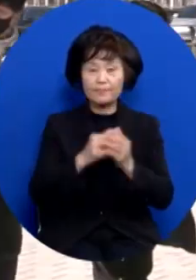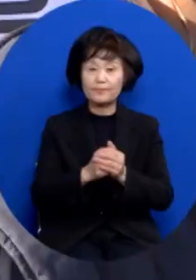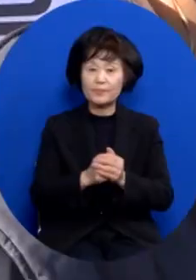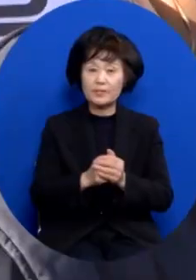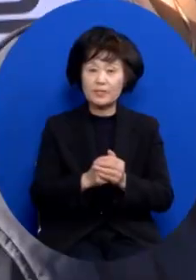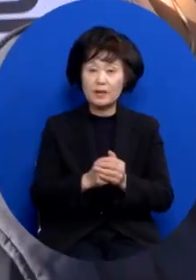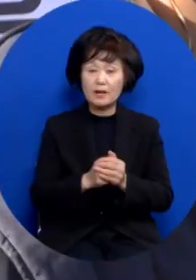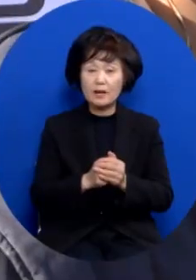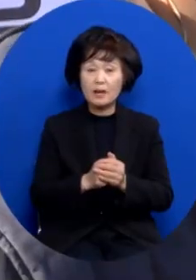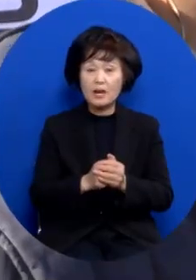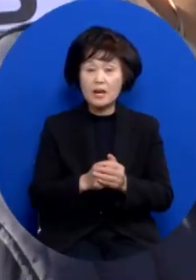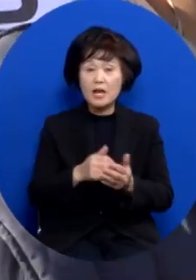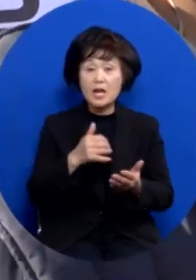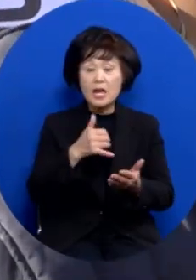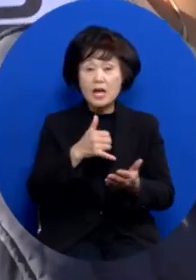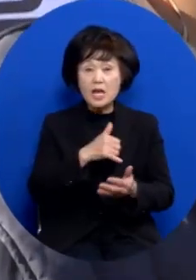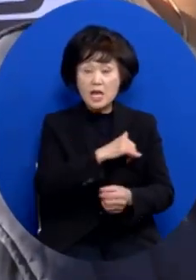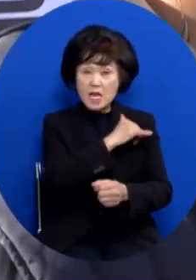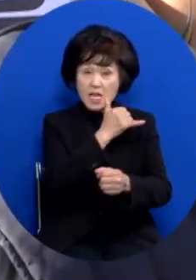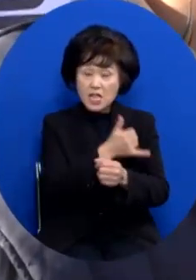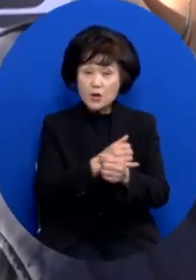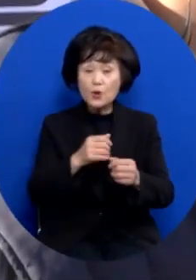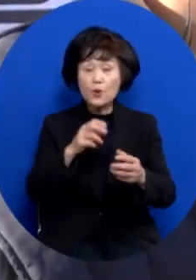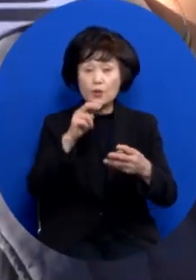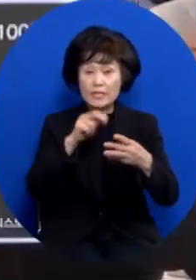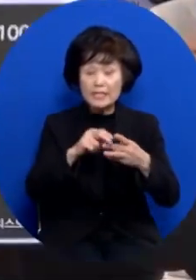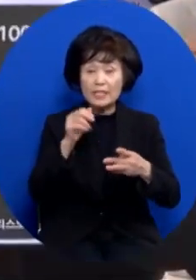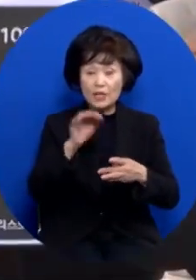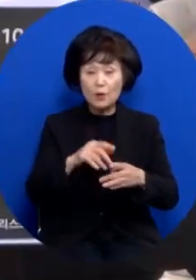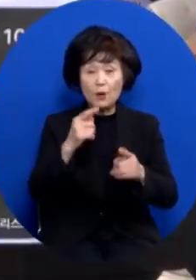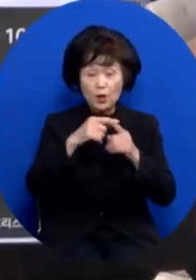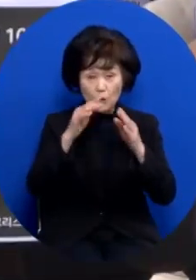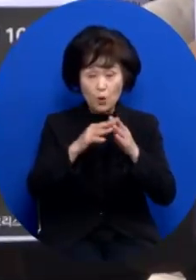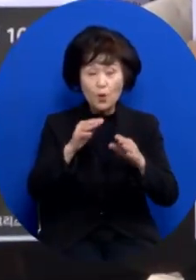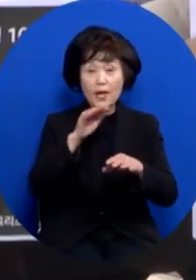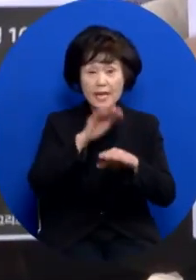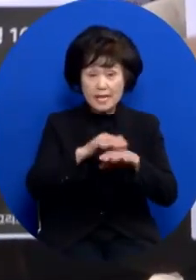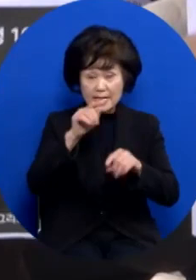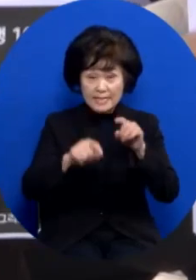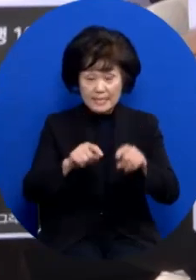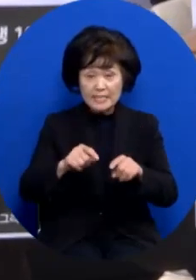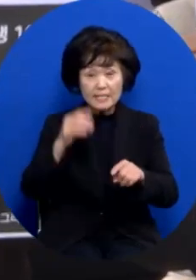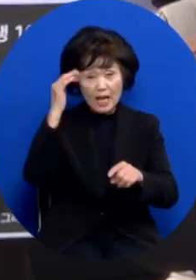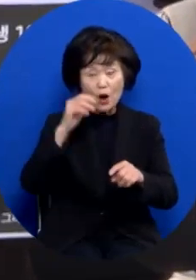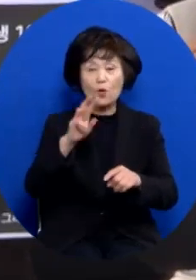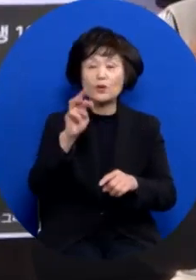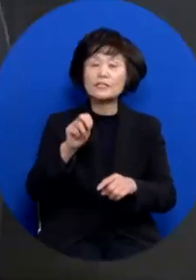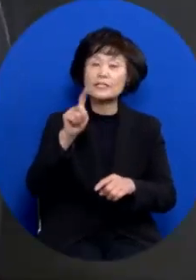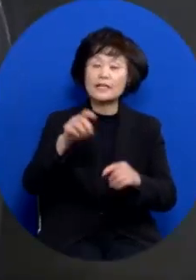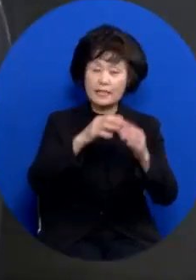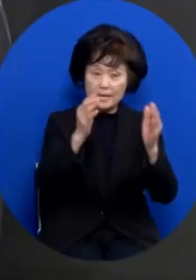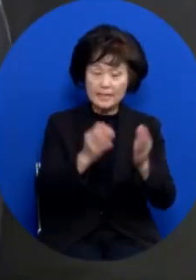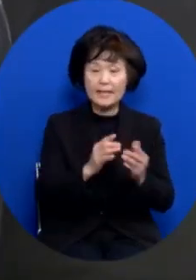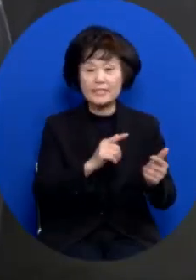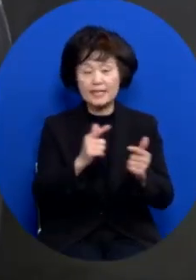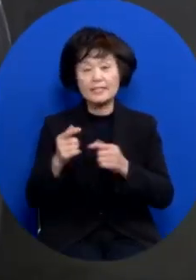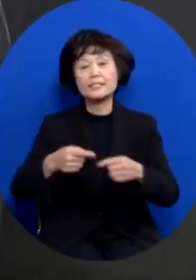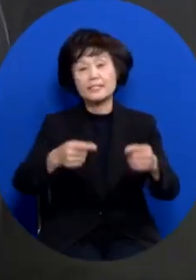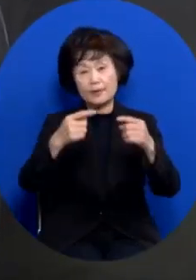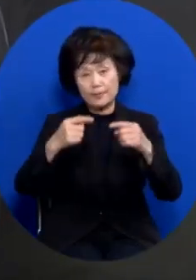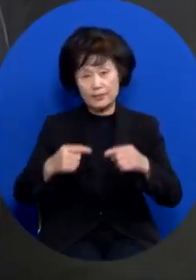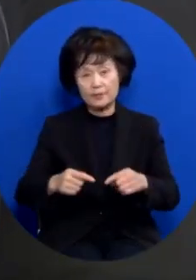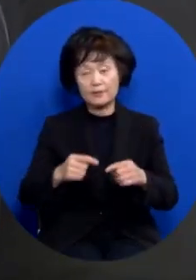연대에는 NCCK 인권센터와 성서한국, 교회개혁실천연대 등 31개 단체와 개교회 10곳이